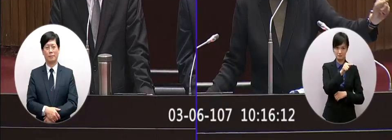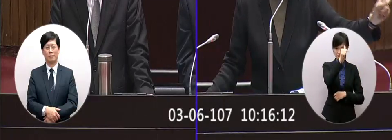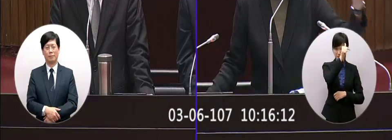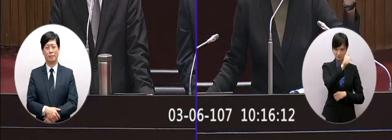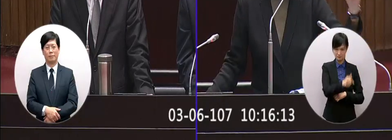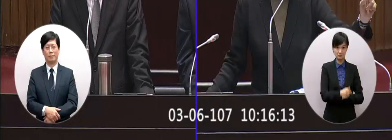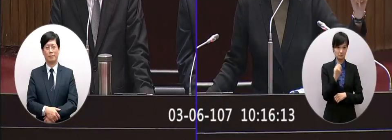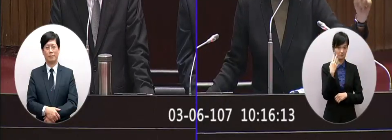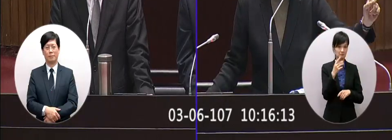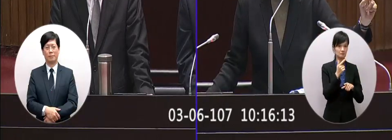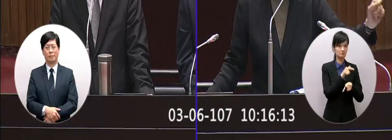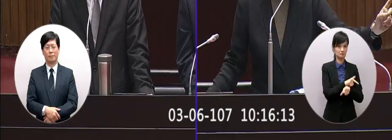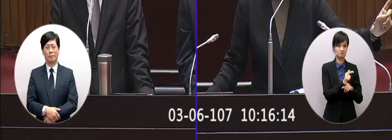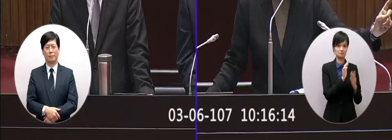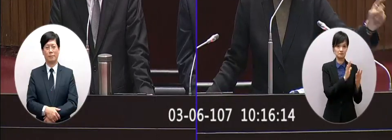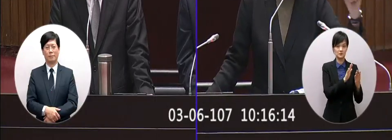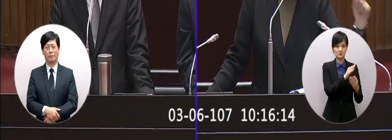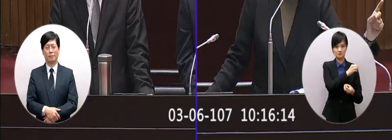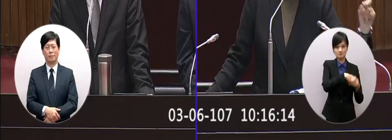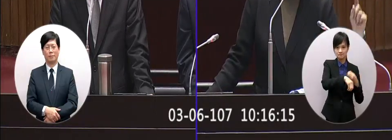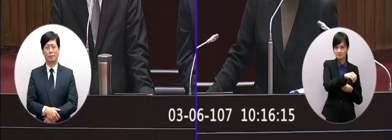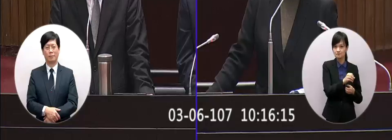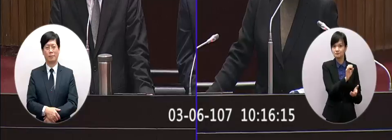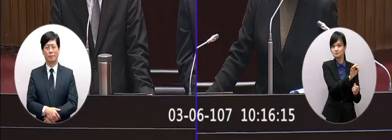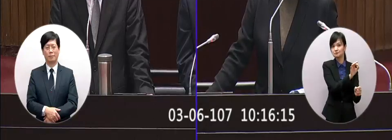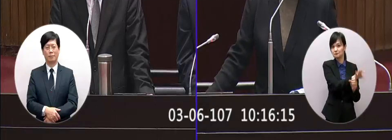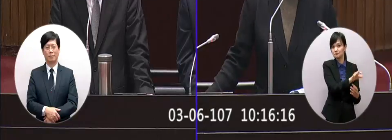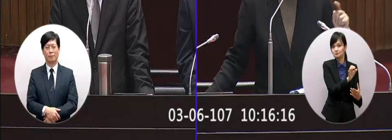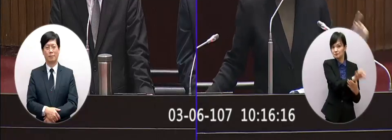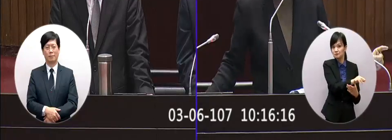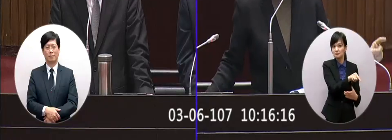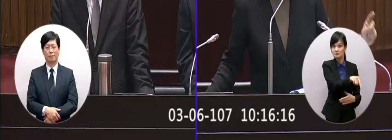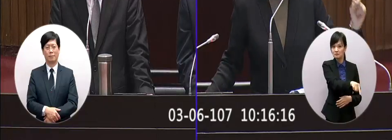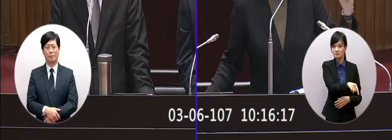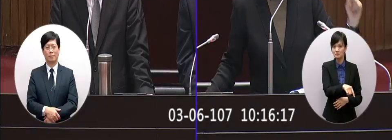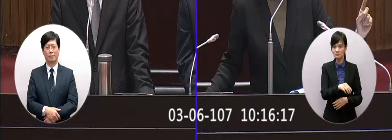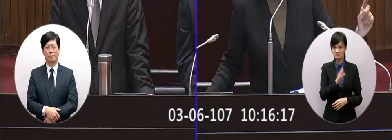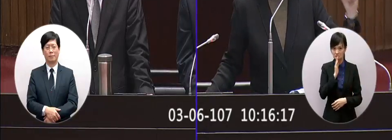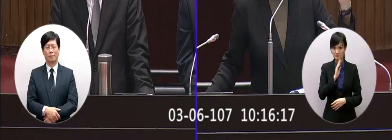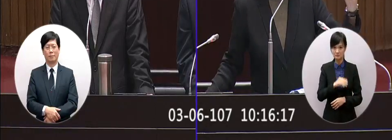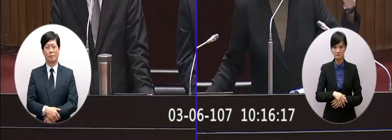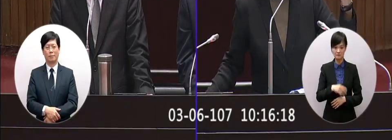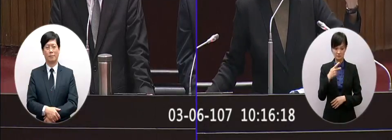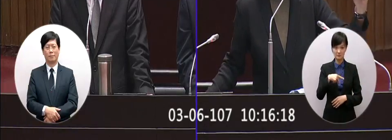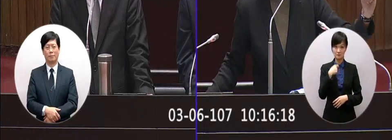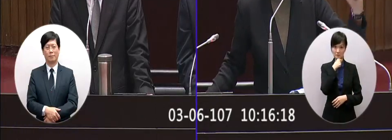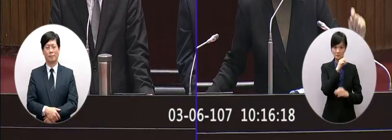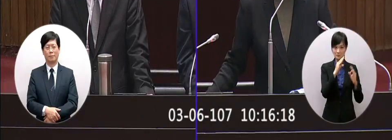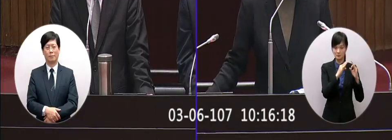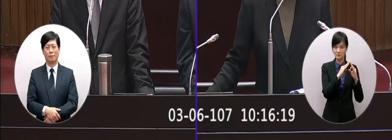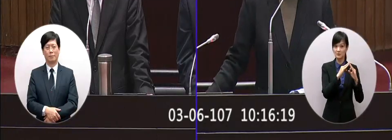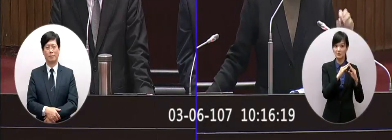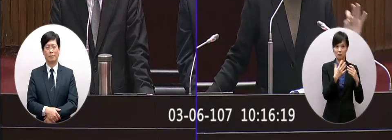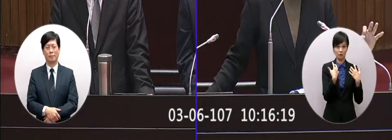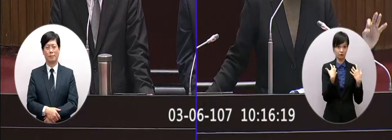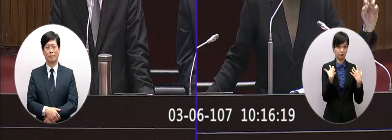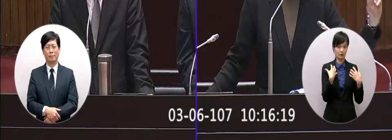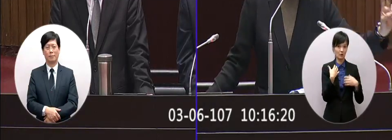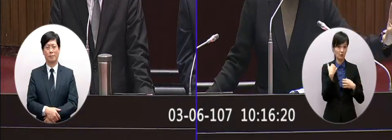银行叫做台湾银行，而且台湾银行只承担1/3的风